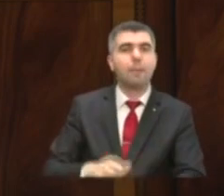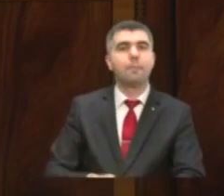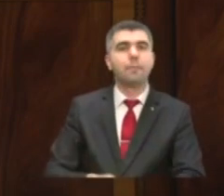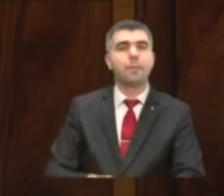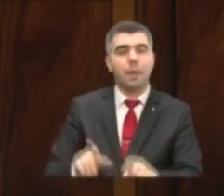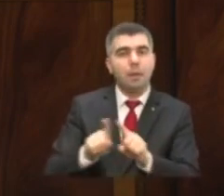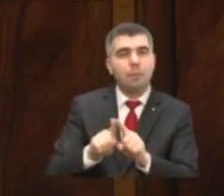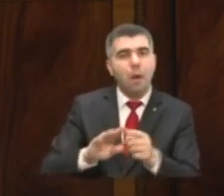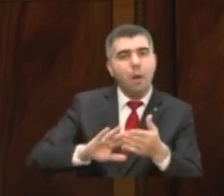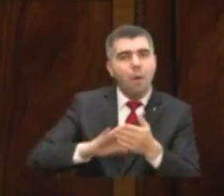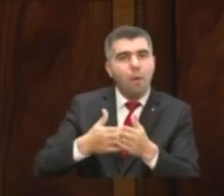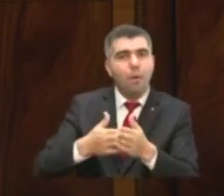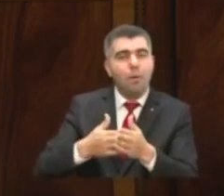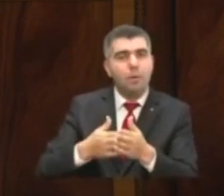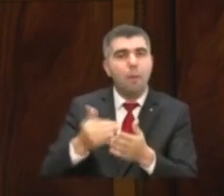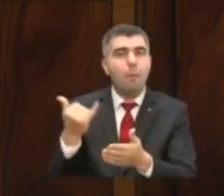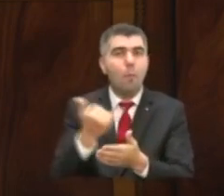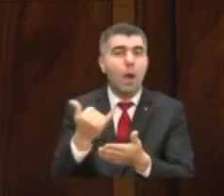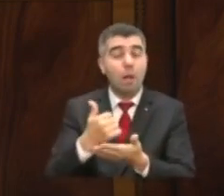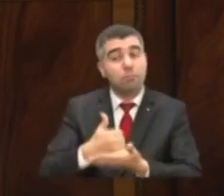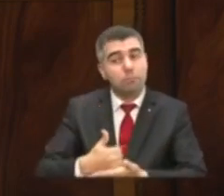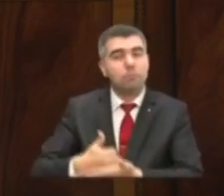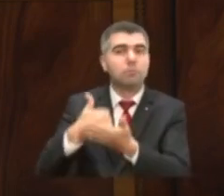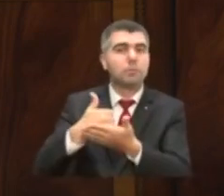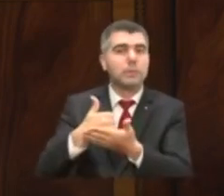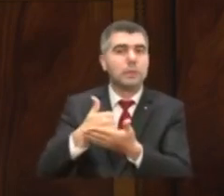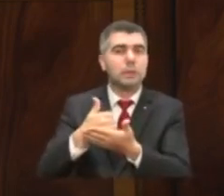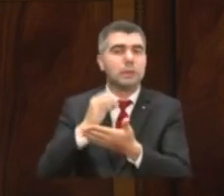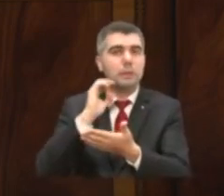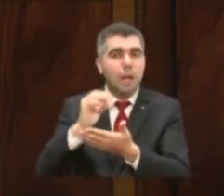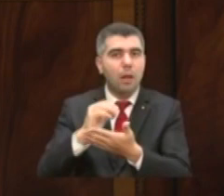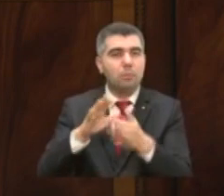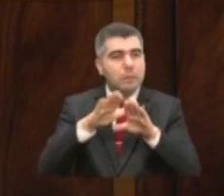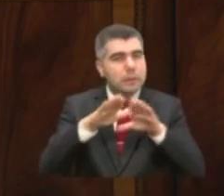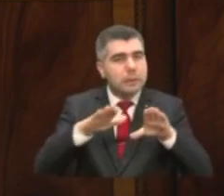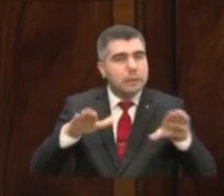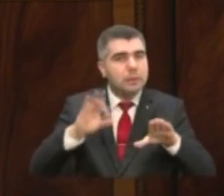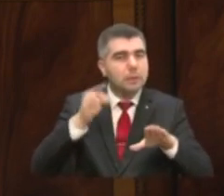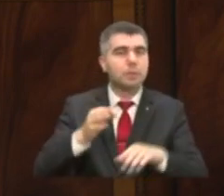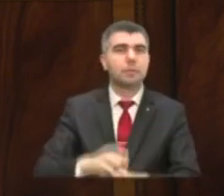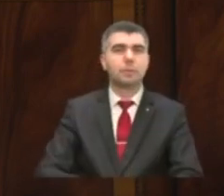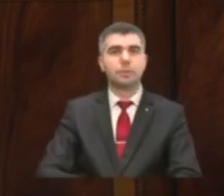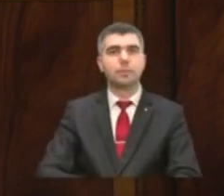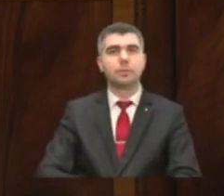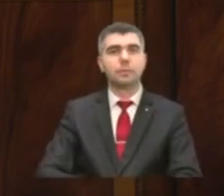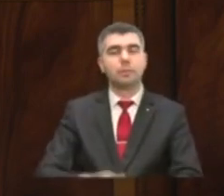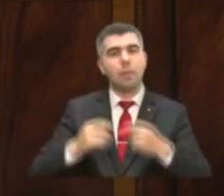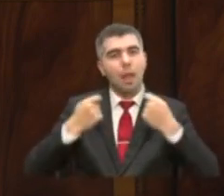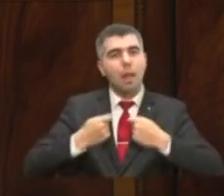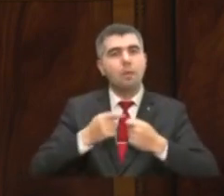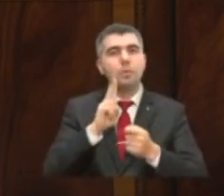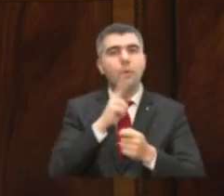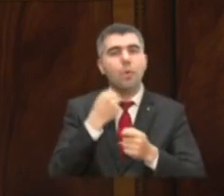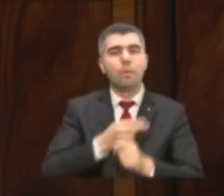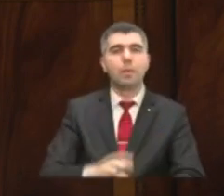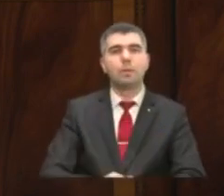كظاهرة متعددة الأبعاد تهدد بصفة أو بأخرى الاستقرار الاجتماعي. سيد رئيس الحكومة،